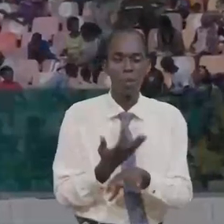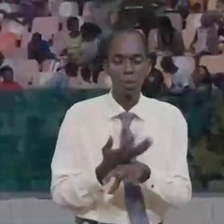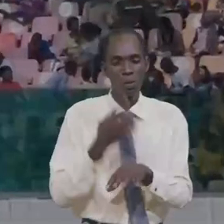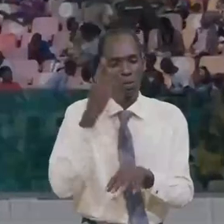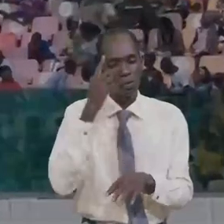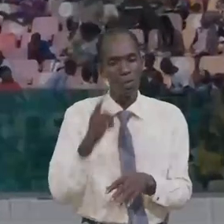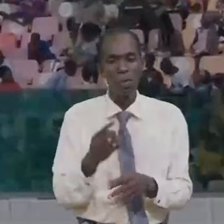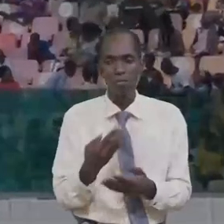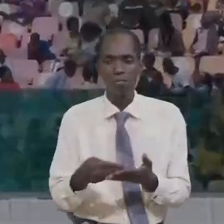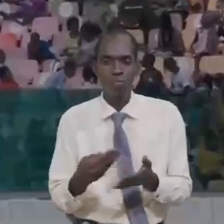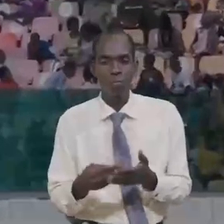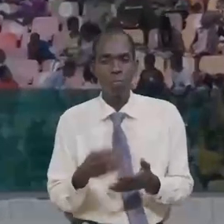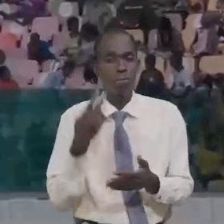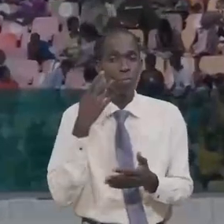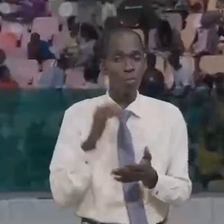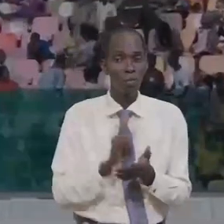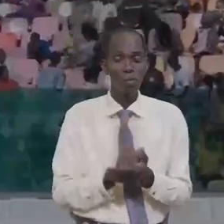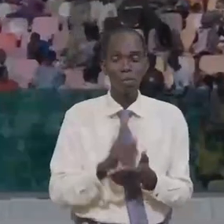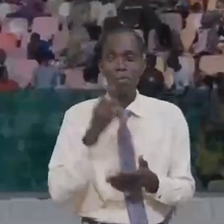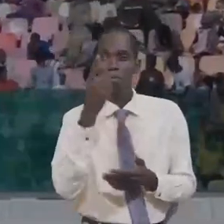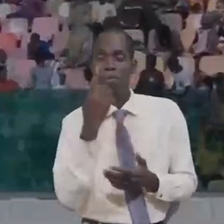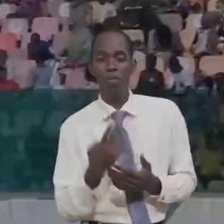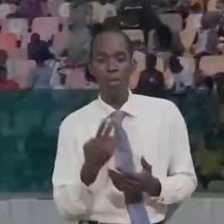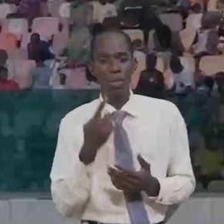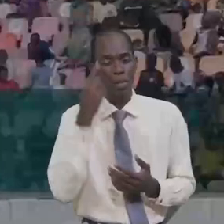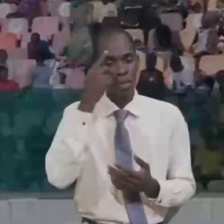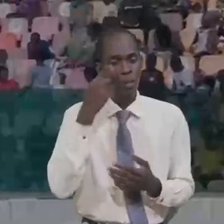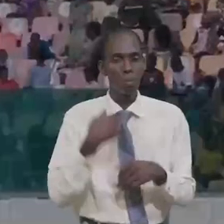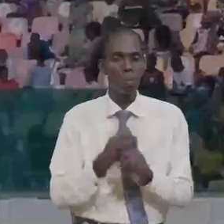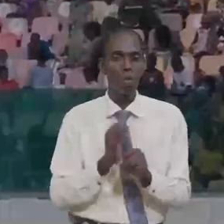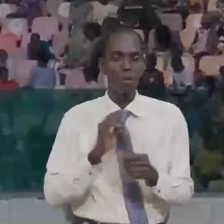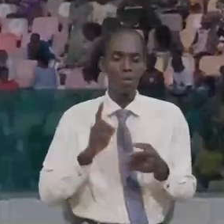nous paralyse et nous demandions